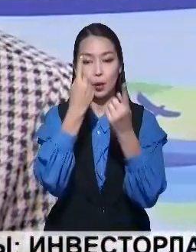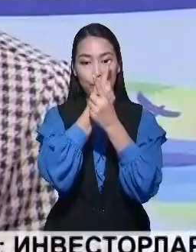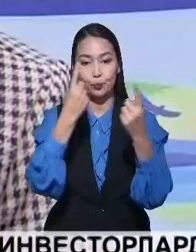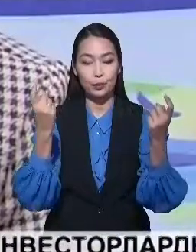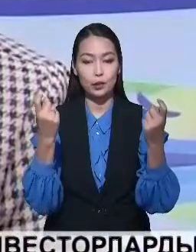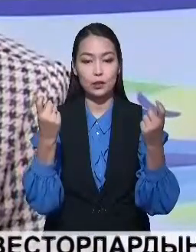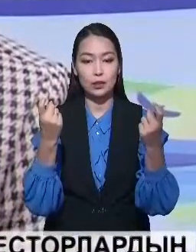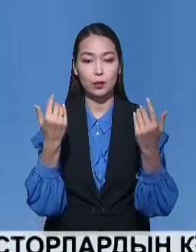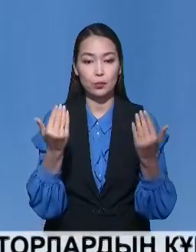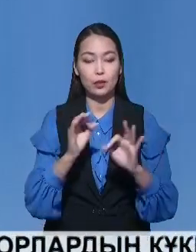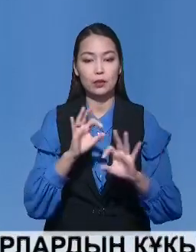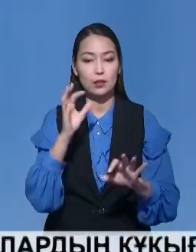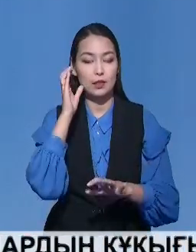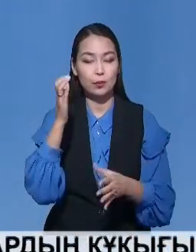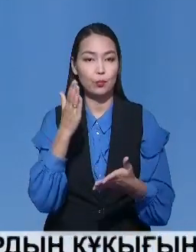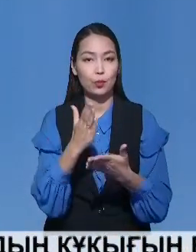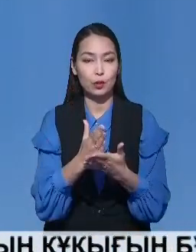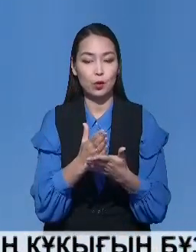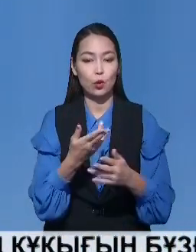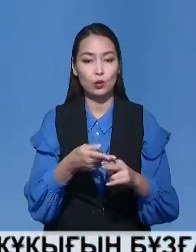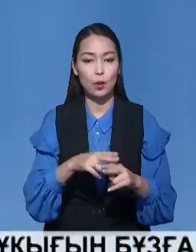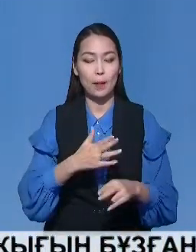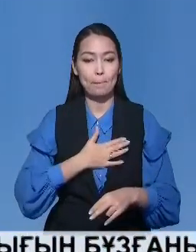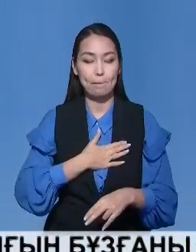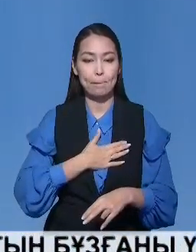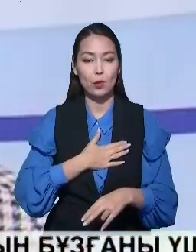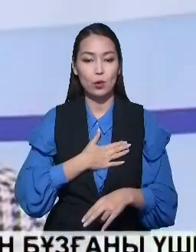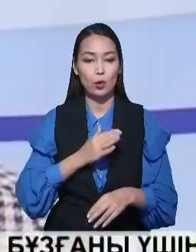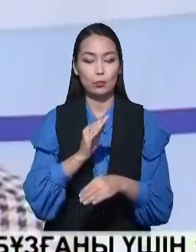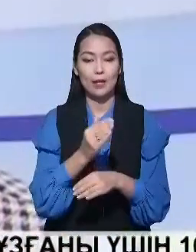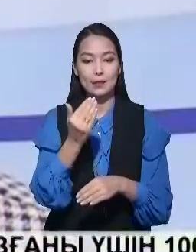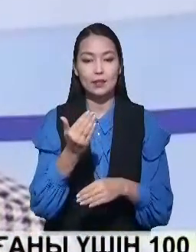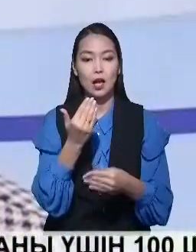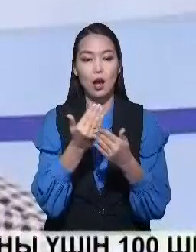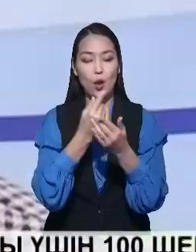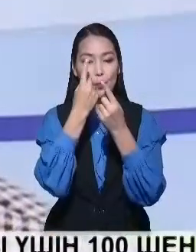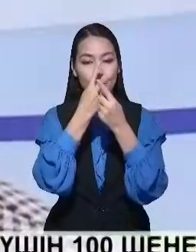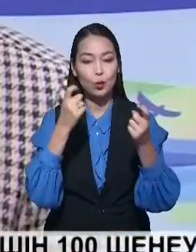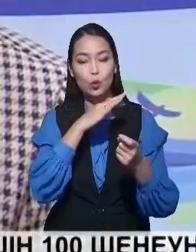жатыр, естіп жатырмыз. Бүкіл біздің қорқыныштарымыз ол ақпарат толық